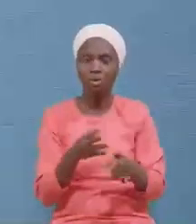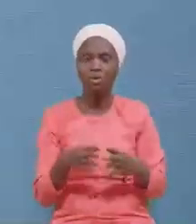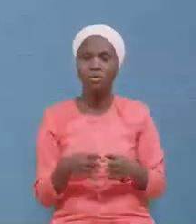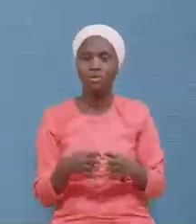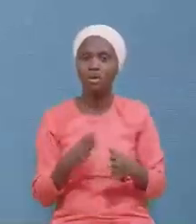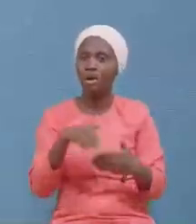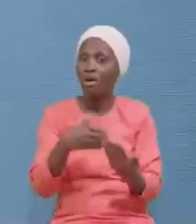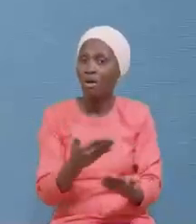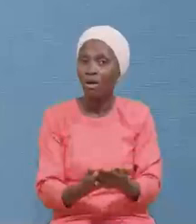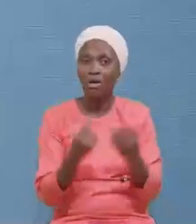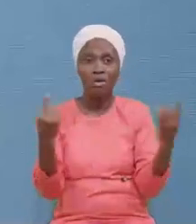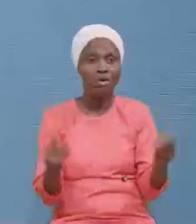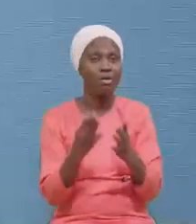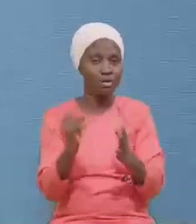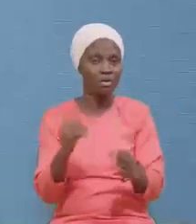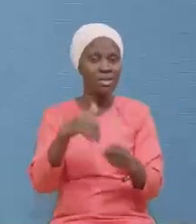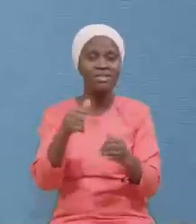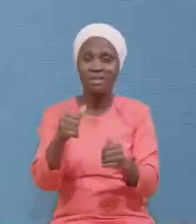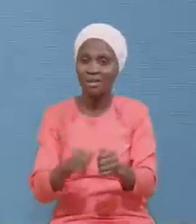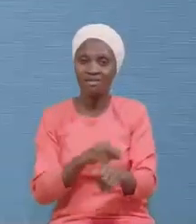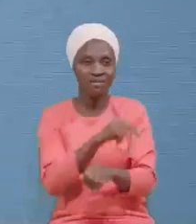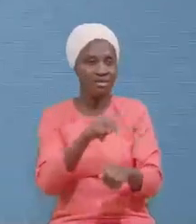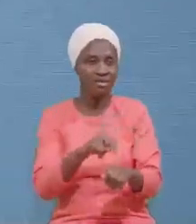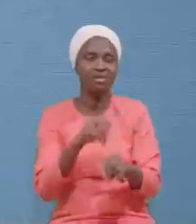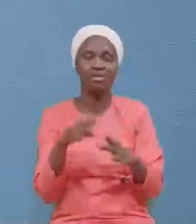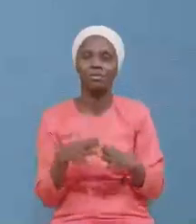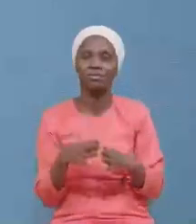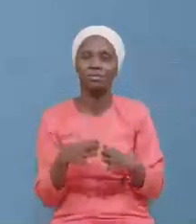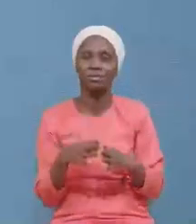Tous les pécheurs dans chaque nation.